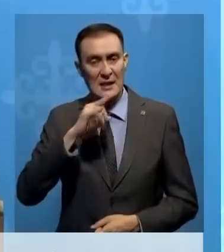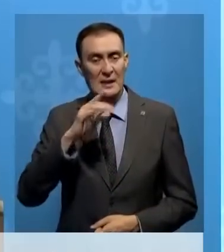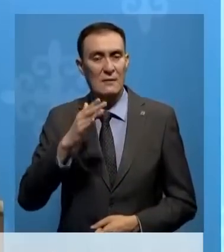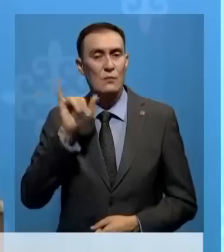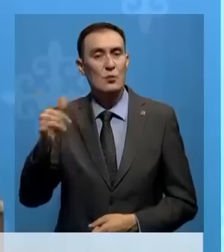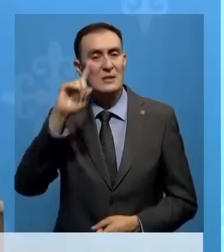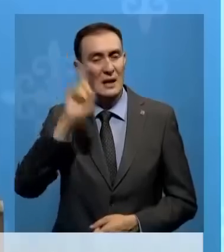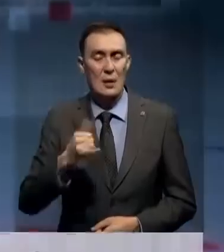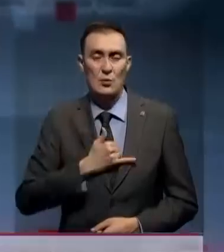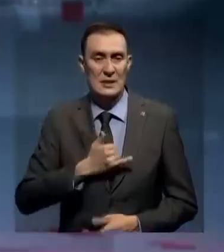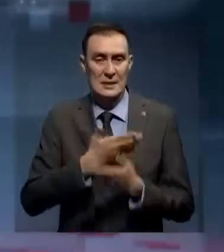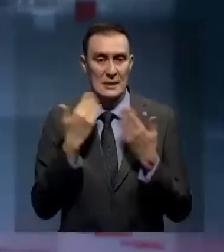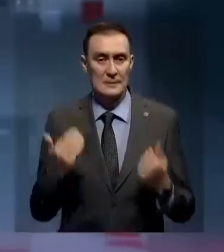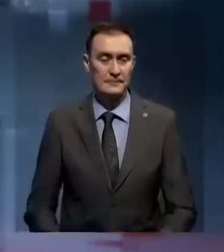поступала.